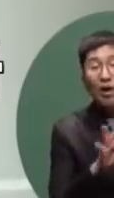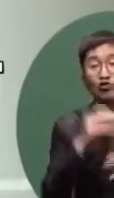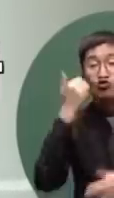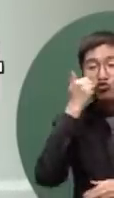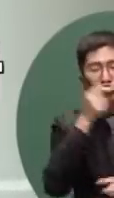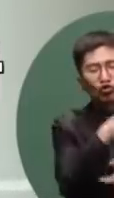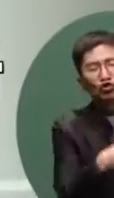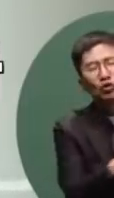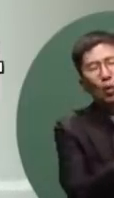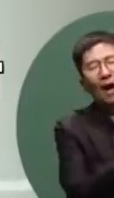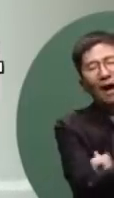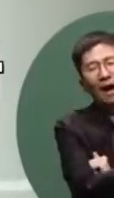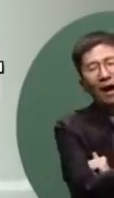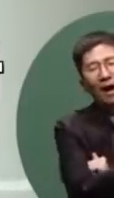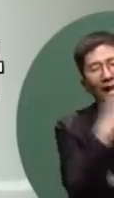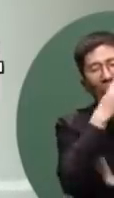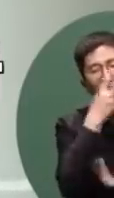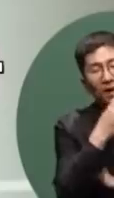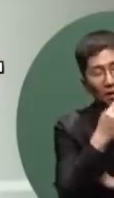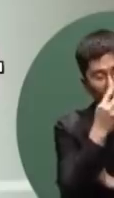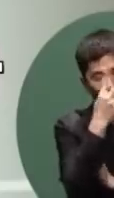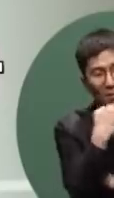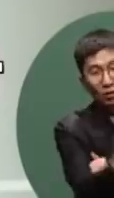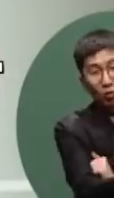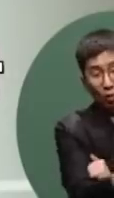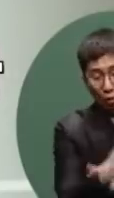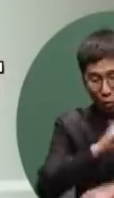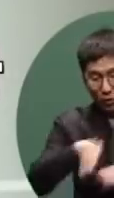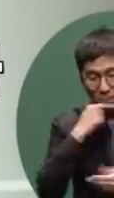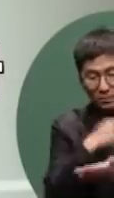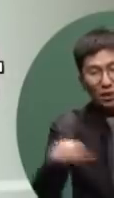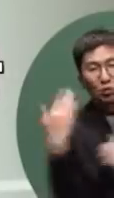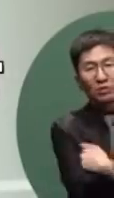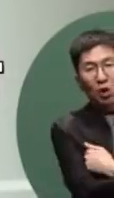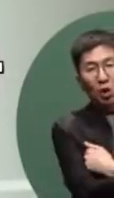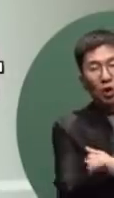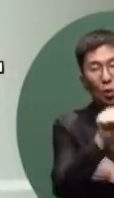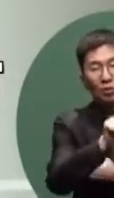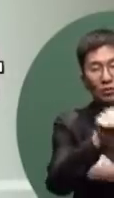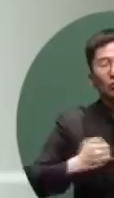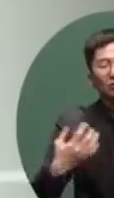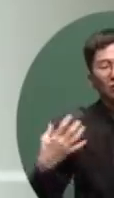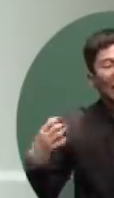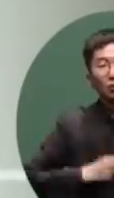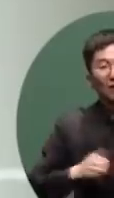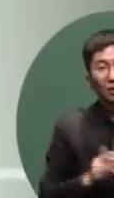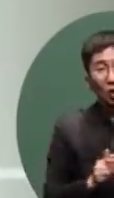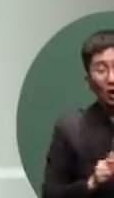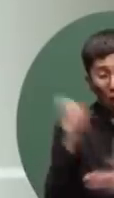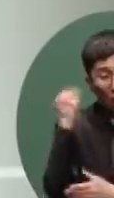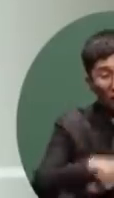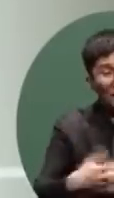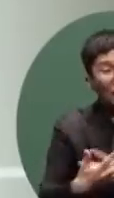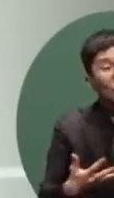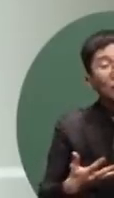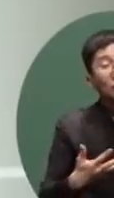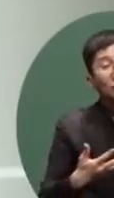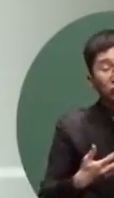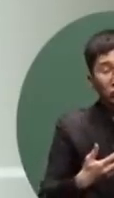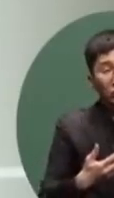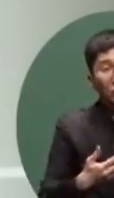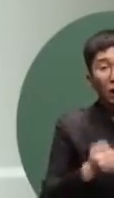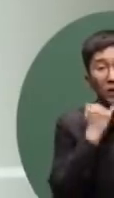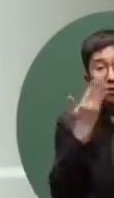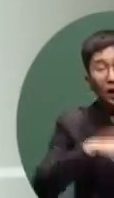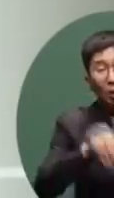후보 같은 분 수사 봐주기 저는 봐준 거 없어요. 피해를 입혔죠. 5,800억 환수했지 않습니까? 1조 3천억 투자한 걸